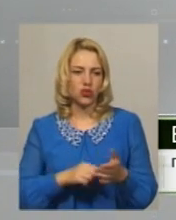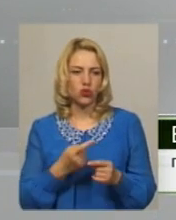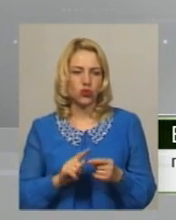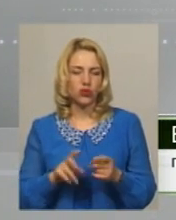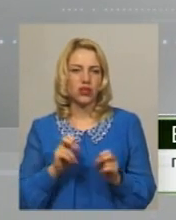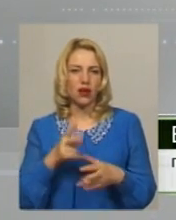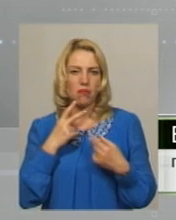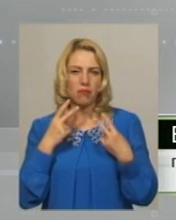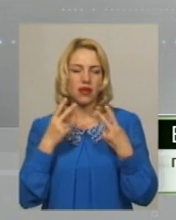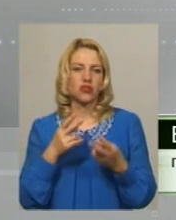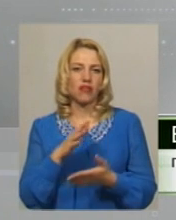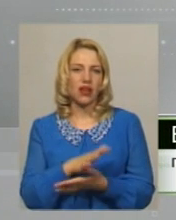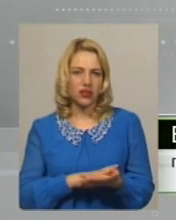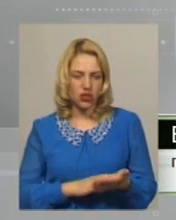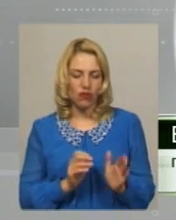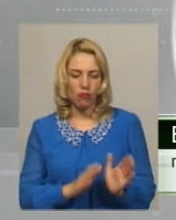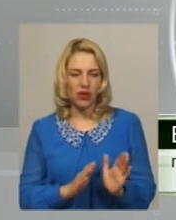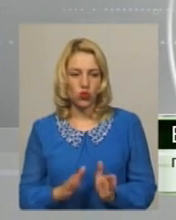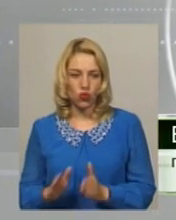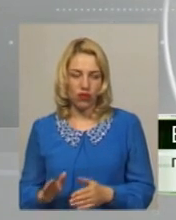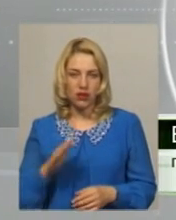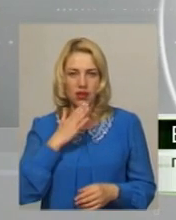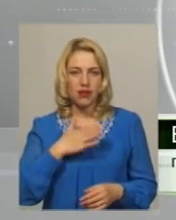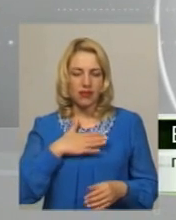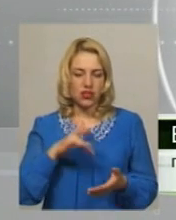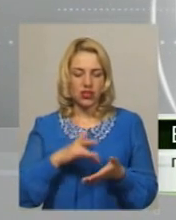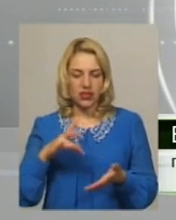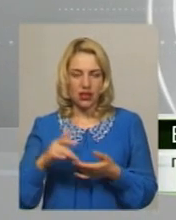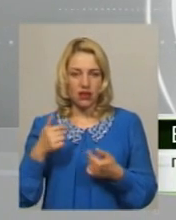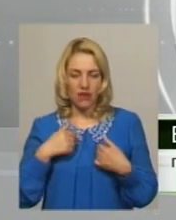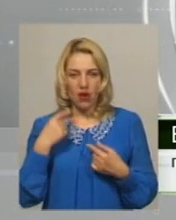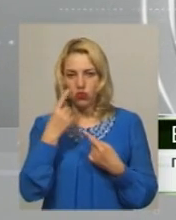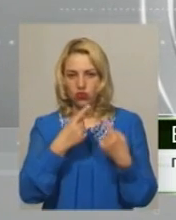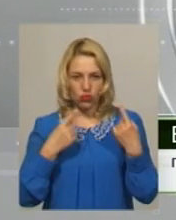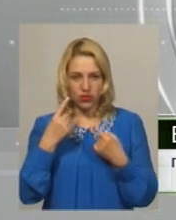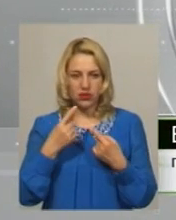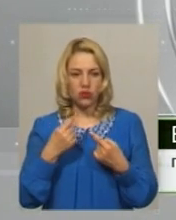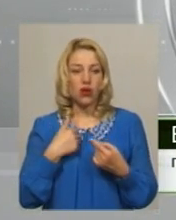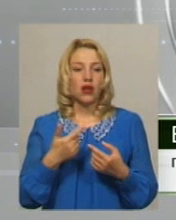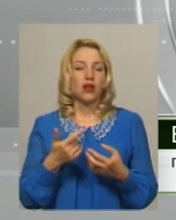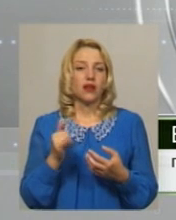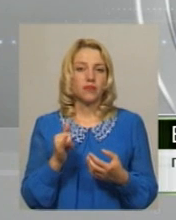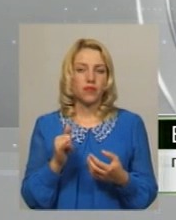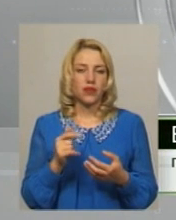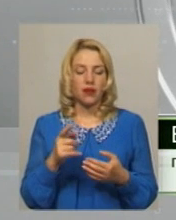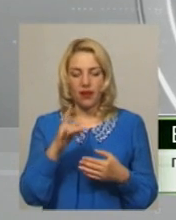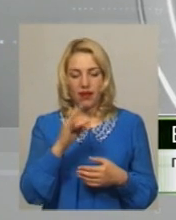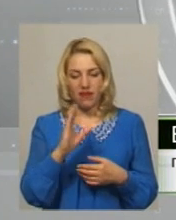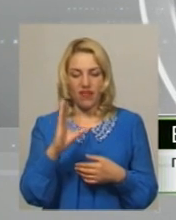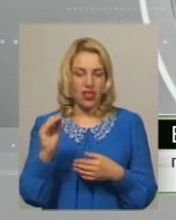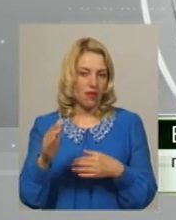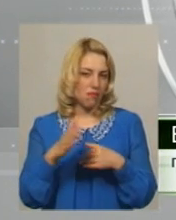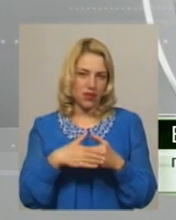вони бачать дальніше впорядкування наших центрів. Я особисто в Славуті живу. То, що до Рівного нам ближче,